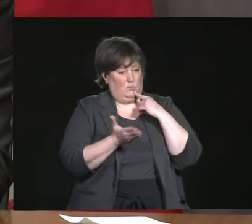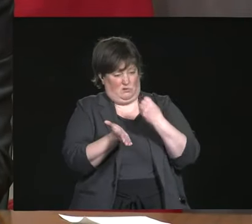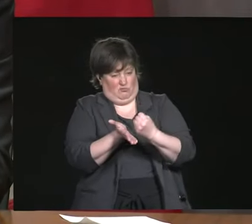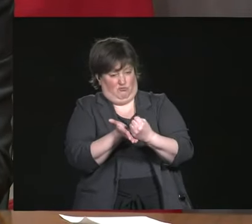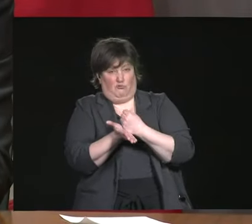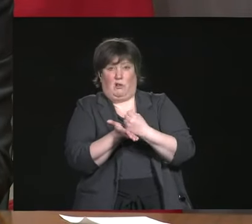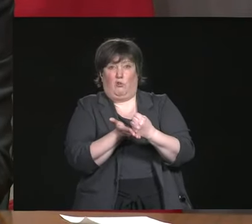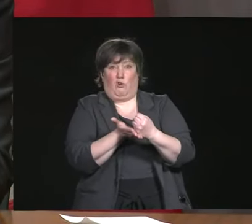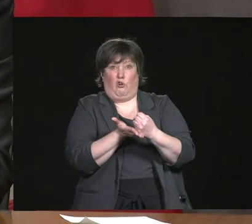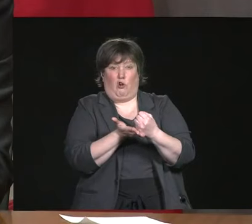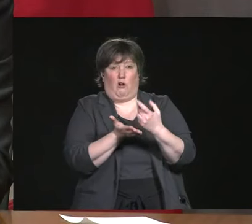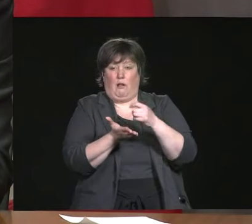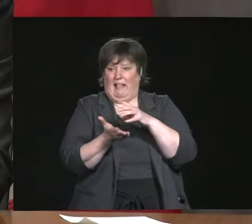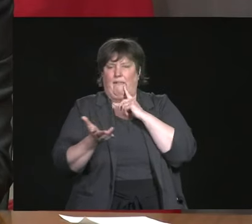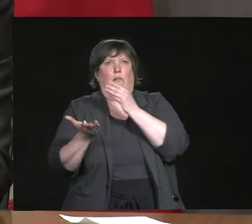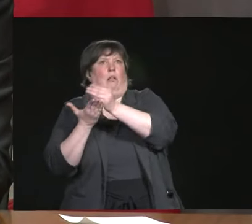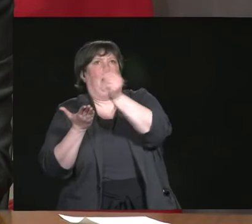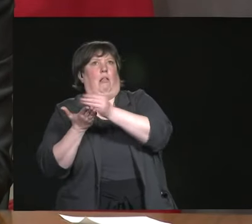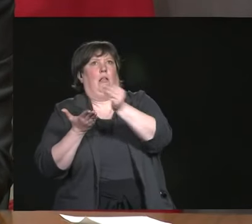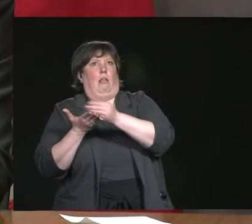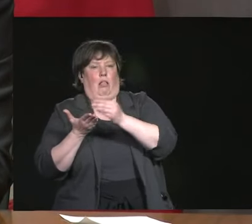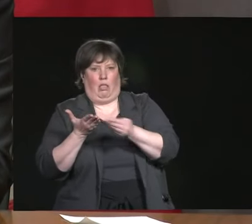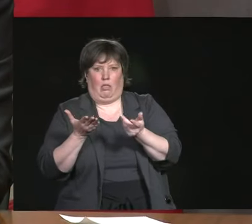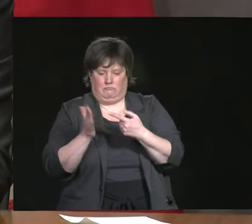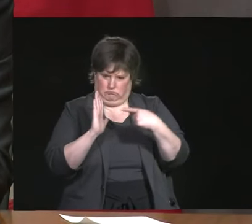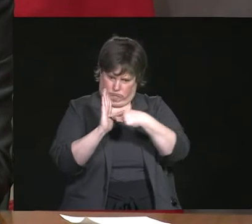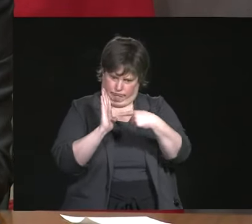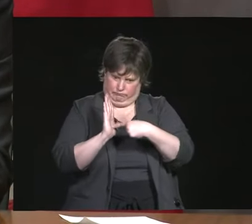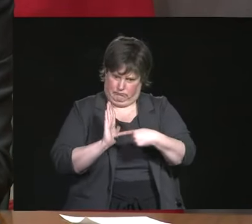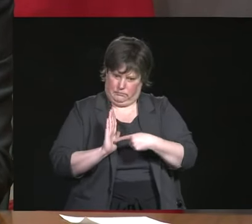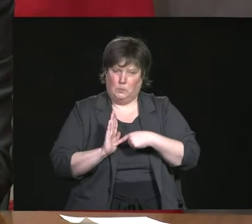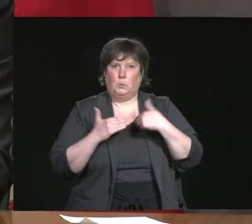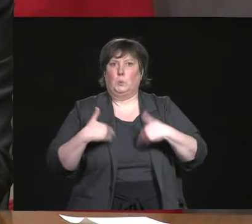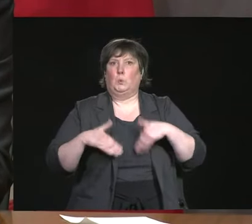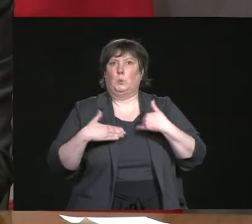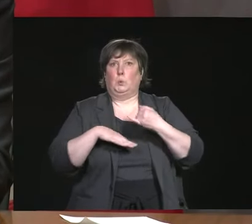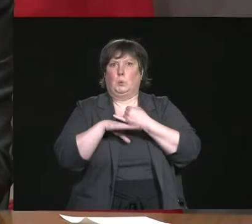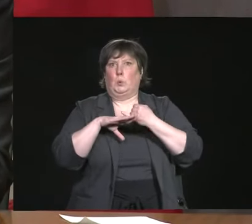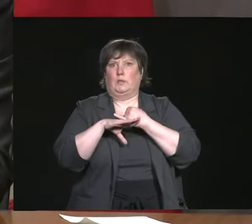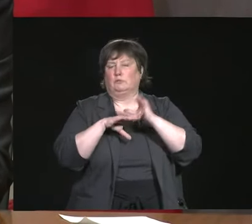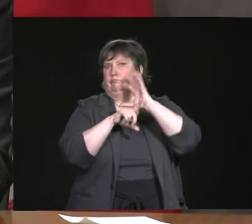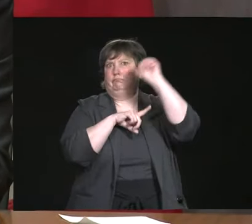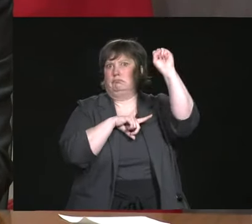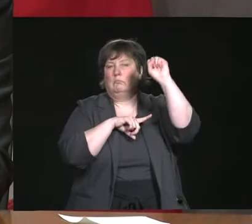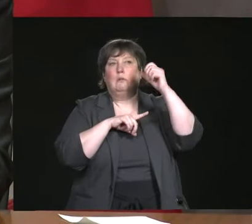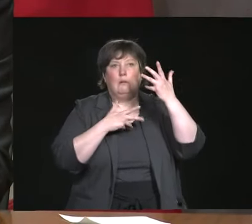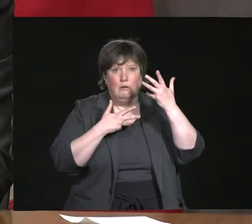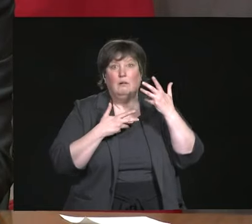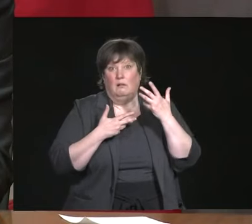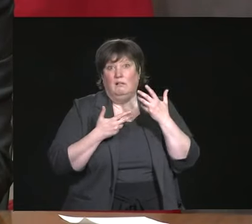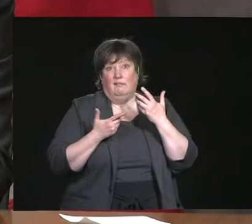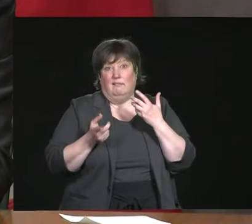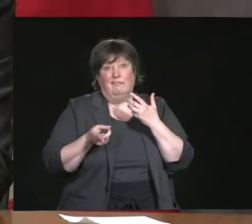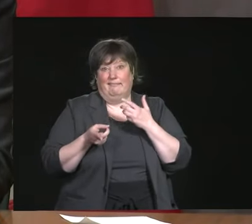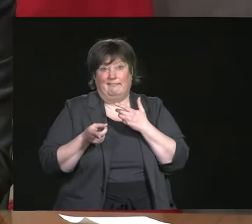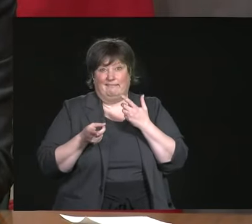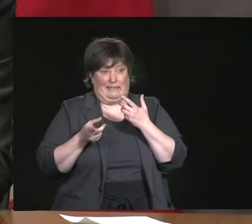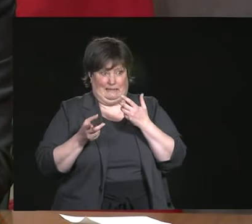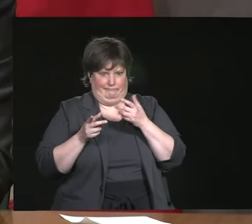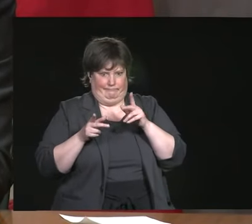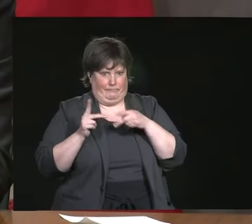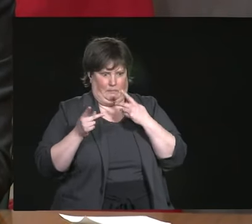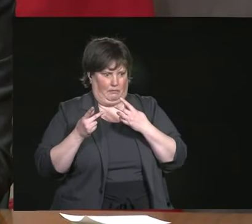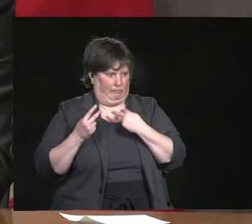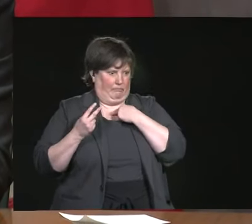la difficulté à payer ces intérêts et ce capital. Donc, on s'attend à ce que les banques et le mouvement Desjardins fassent ce qu'elles ont